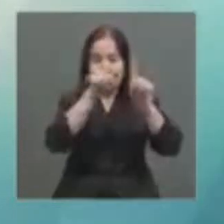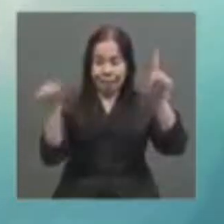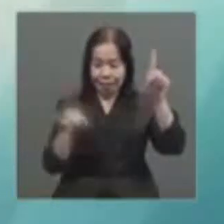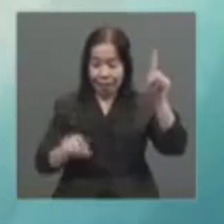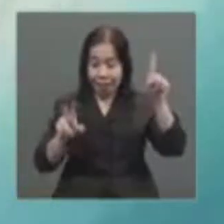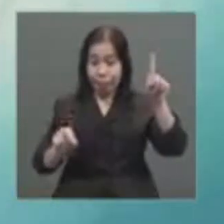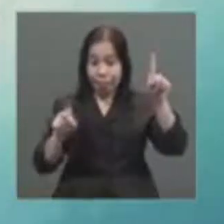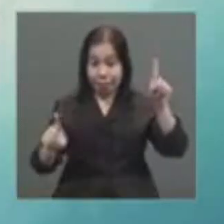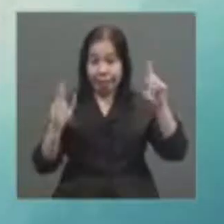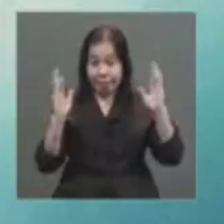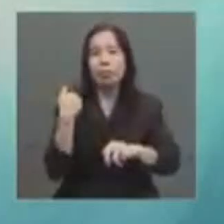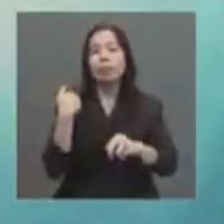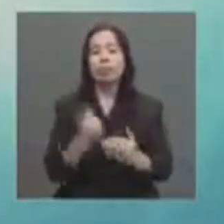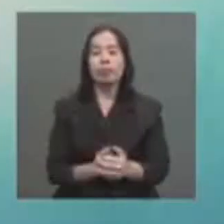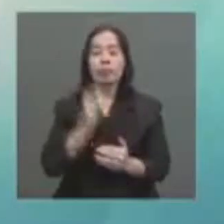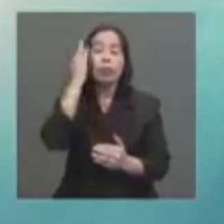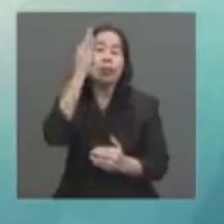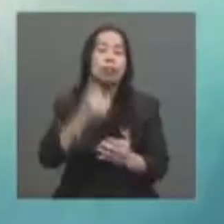รายเมื่อดูผู้ป่วยรายใหม่ 120